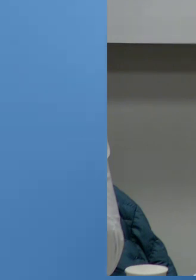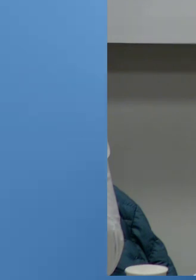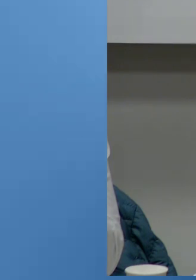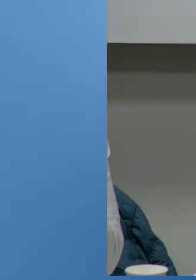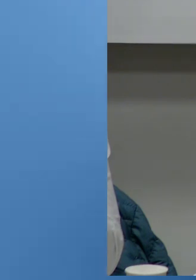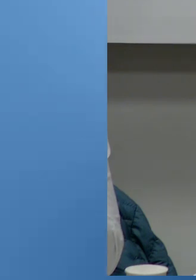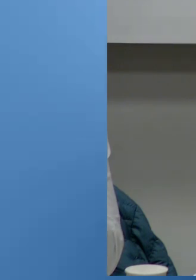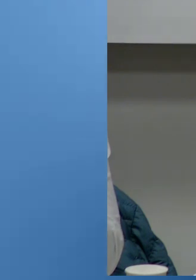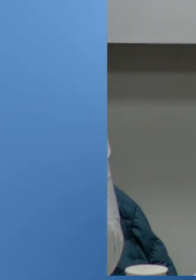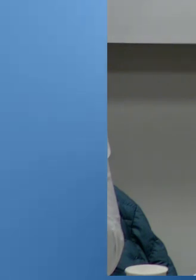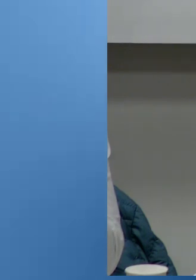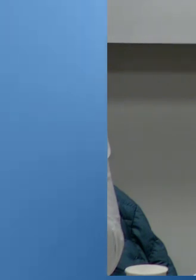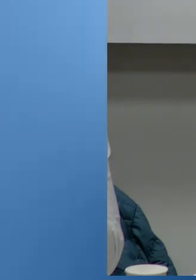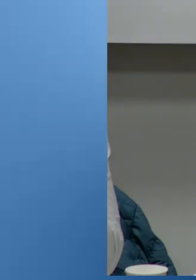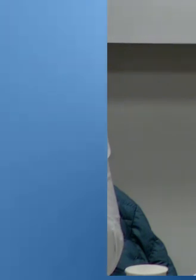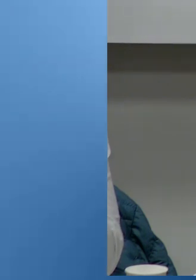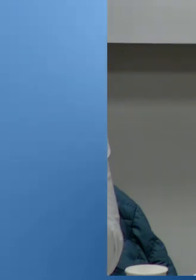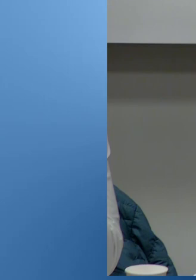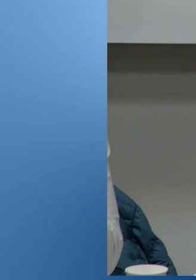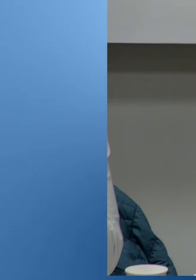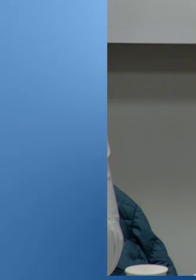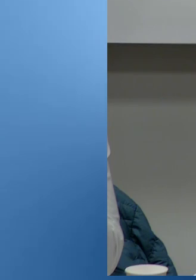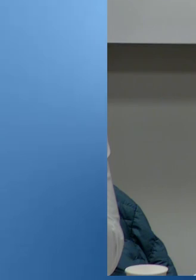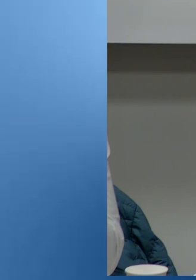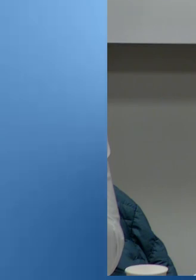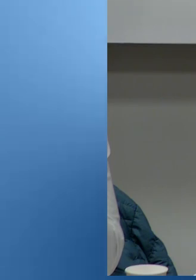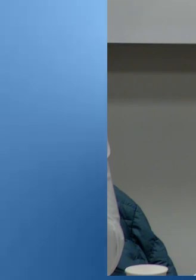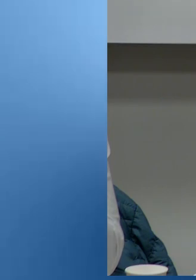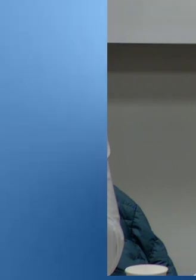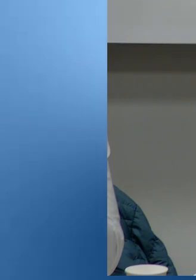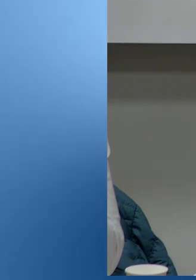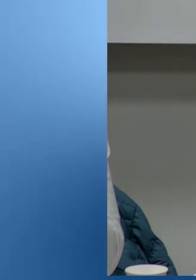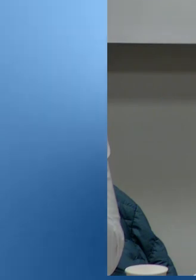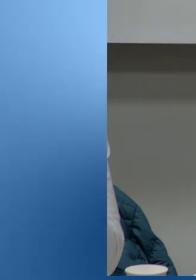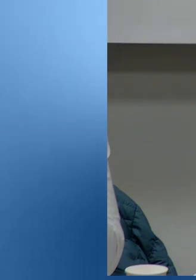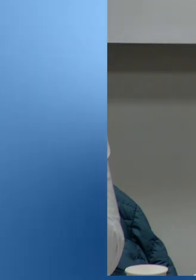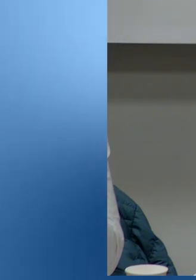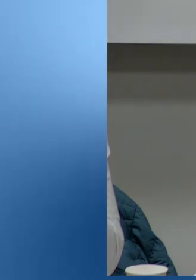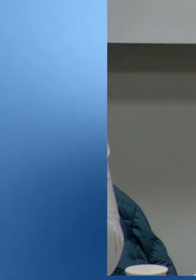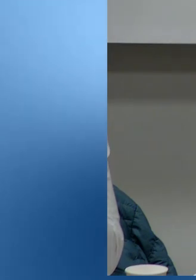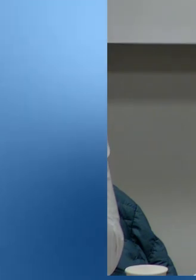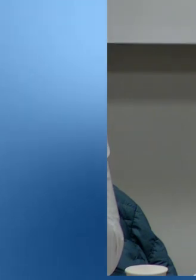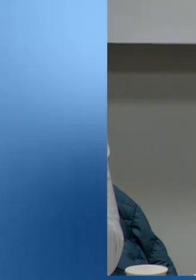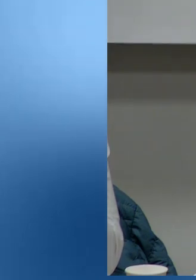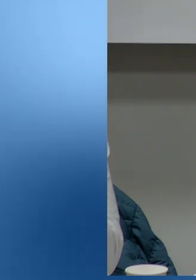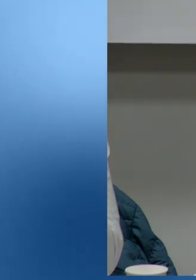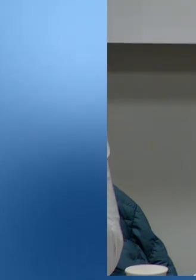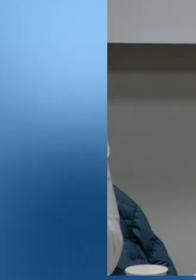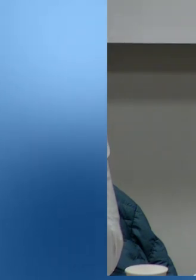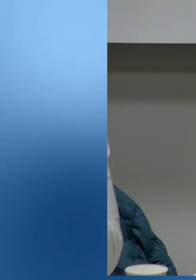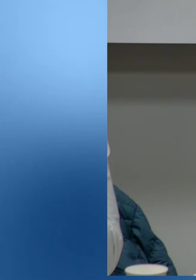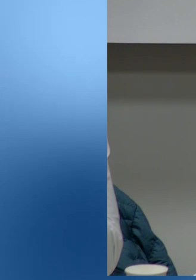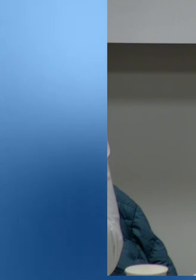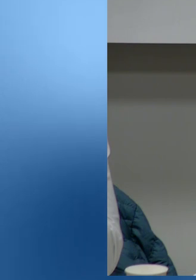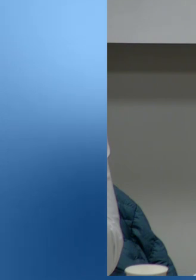a deux options dans ces cas-là ou bien on vient pour chercher des explications c'est ce qui lui a été proposé en début de conseil il n'a pas souhaité euh sortir pour